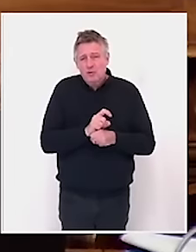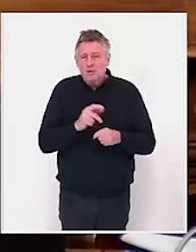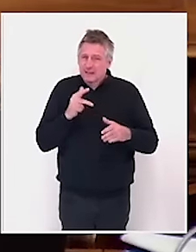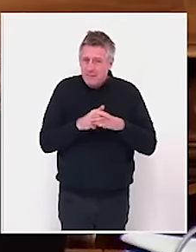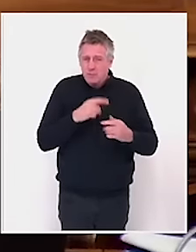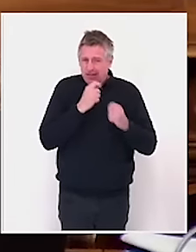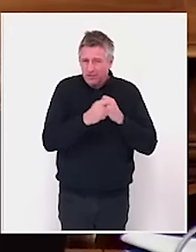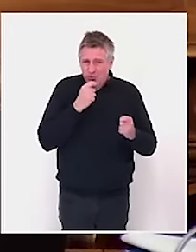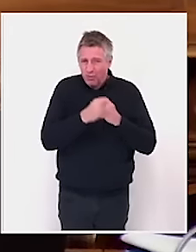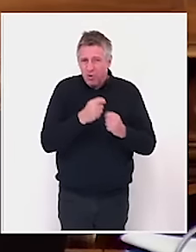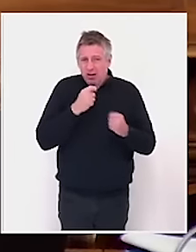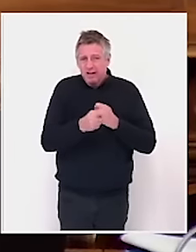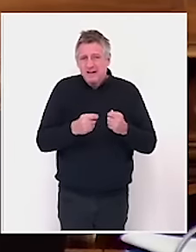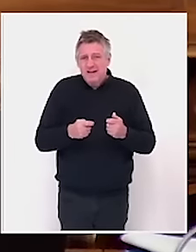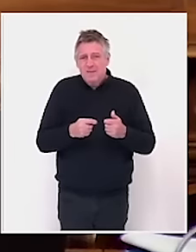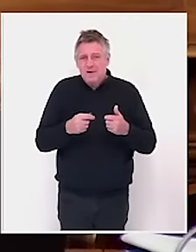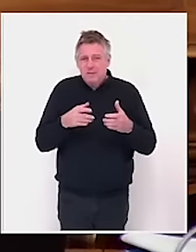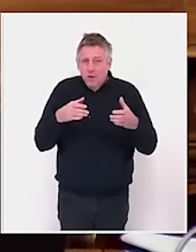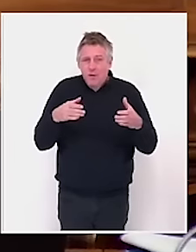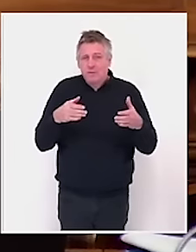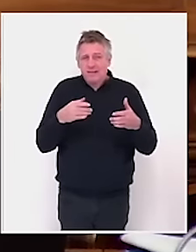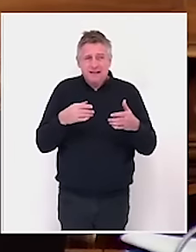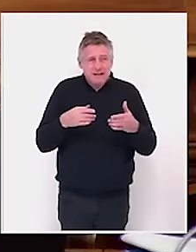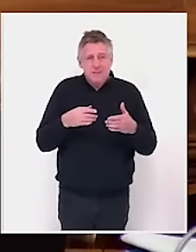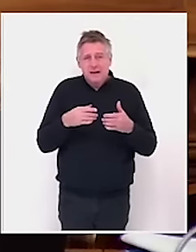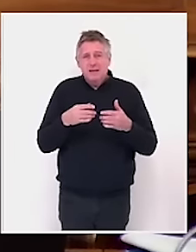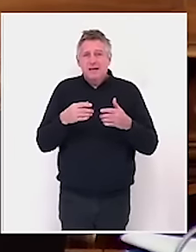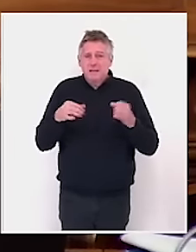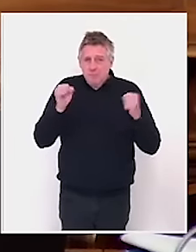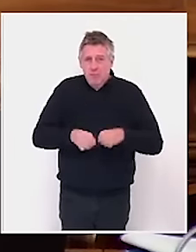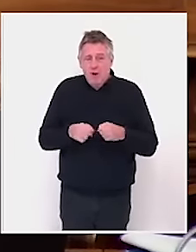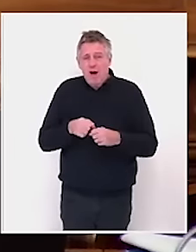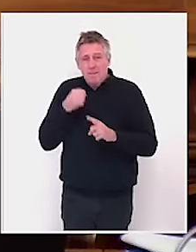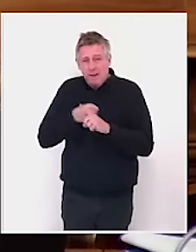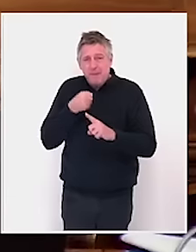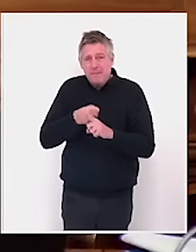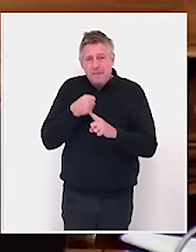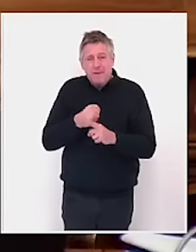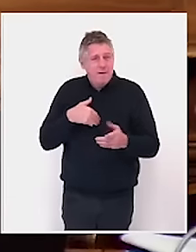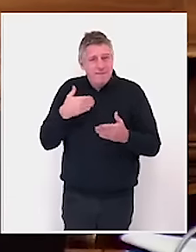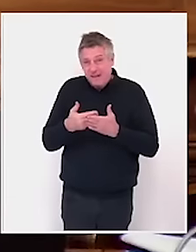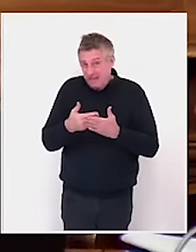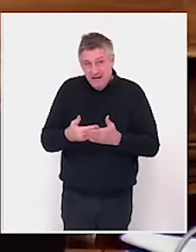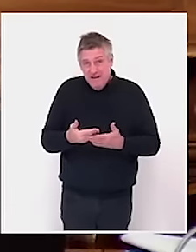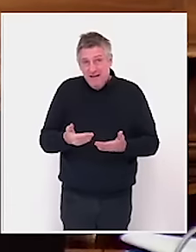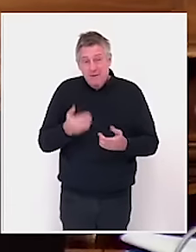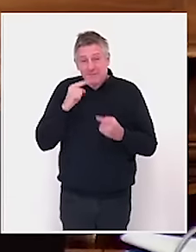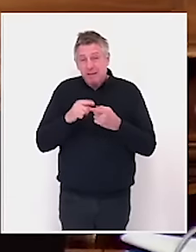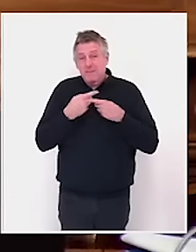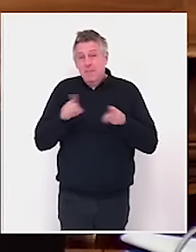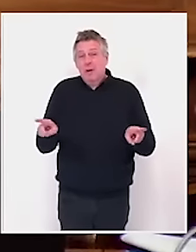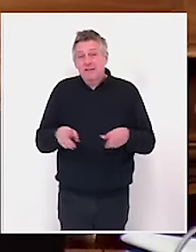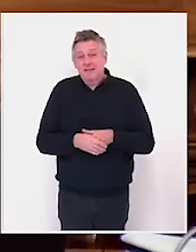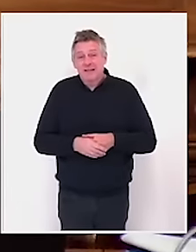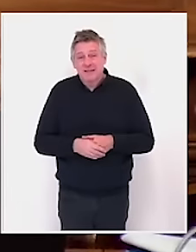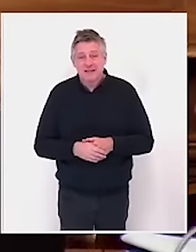discussion, c'est qu'en fait, voilà, il va falloir se coltiner ça, ces institutions-là, ce pouvoir, et en réalité, et je finis là-dessus, sur la question démocratique.